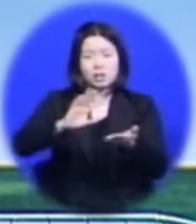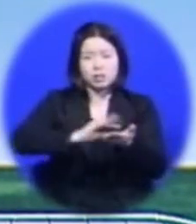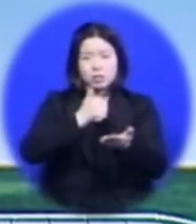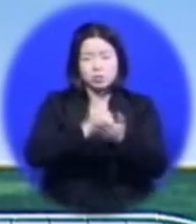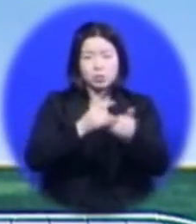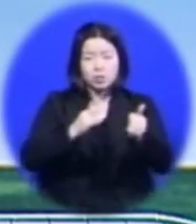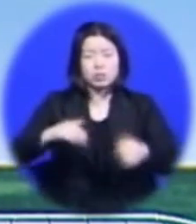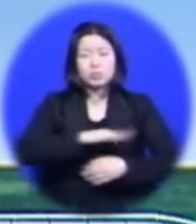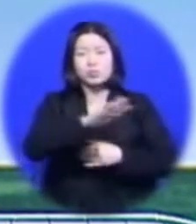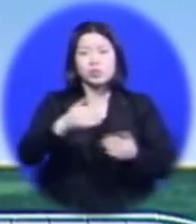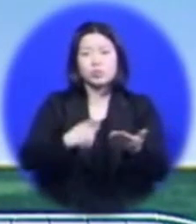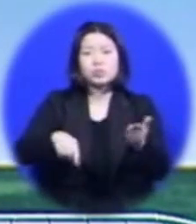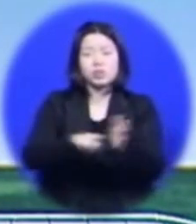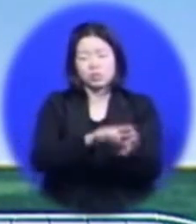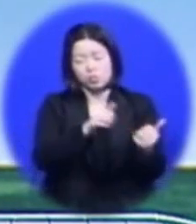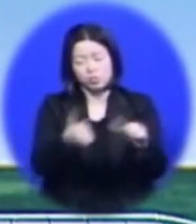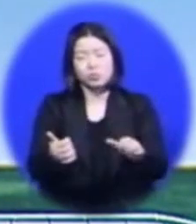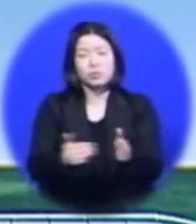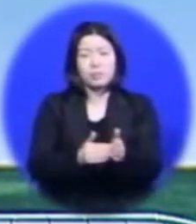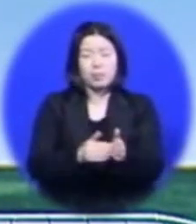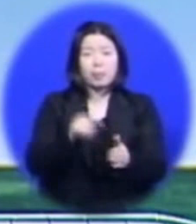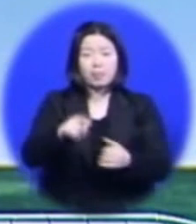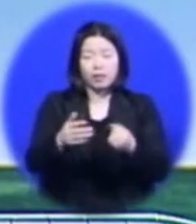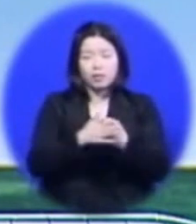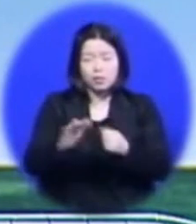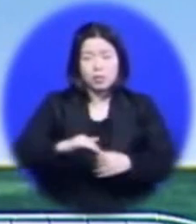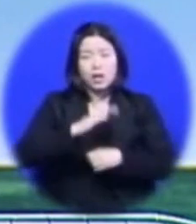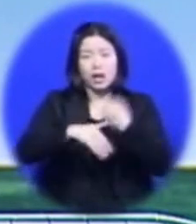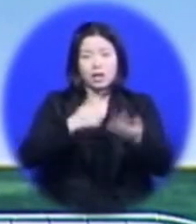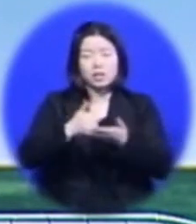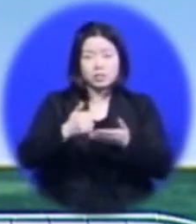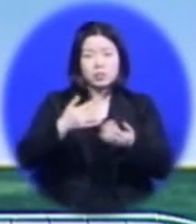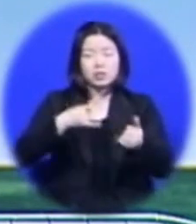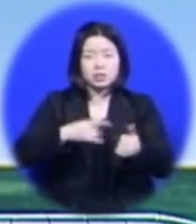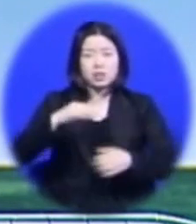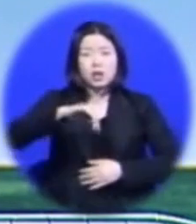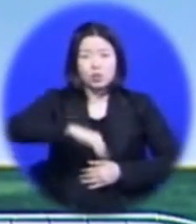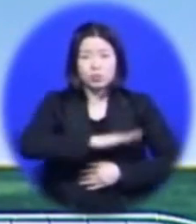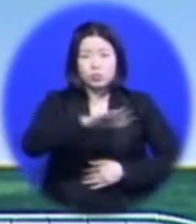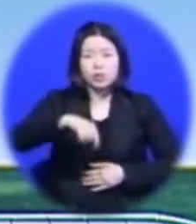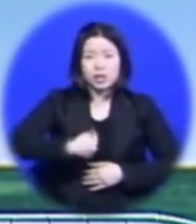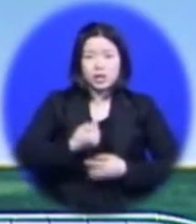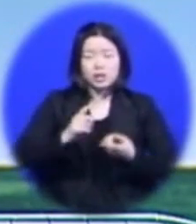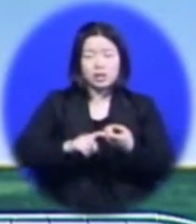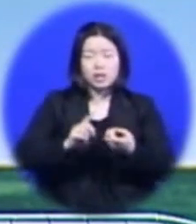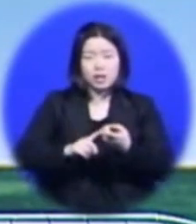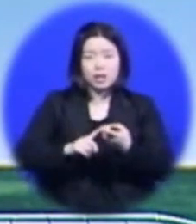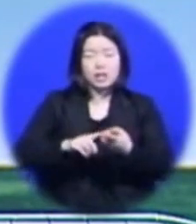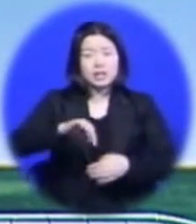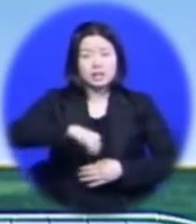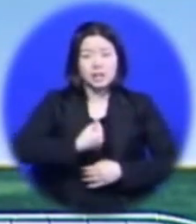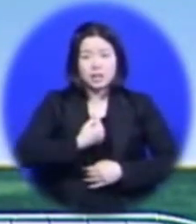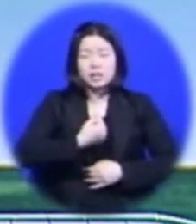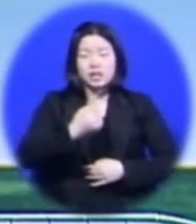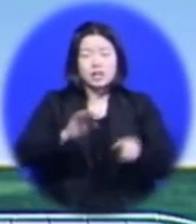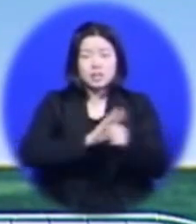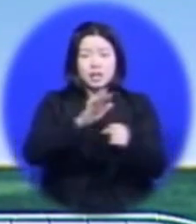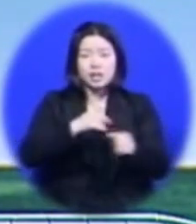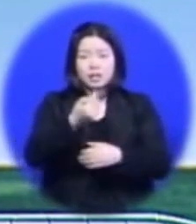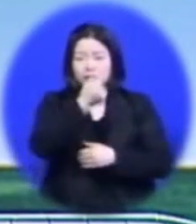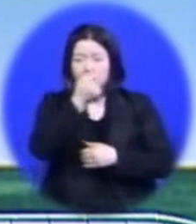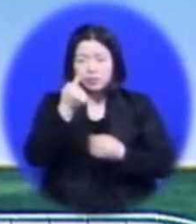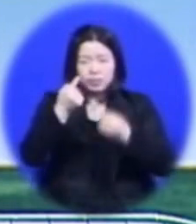위하여 죽으셨습니다. 이리하여 하나님께서는 우리들에 대한 자기의 사랑을 실증하셨습니다.